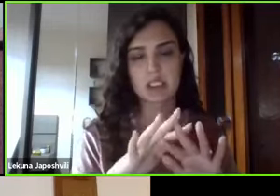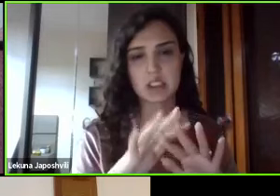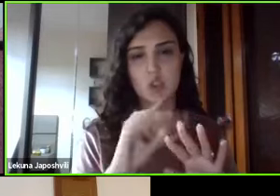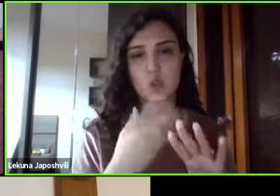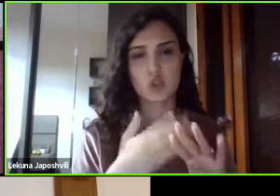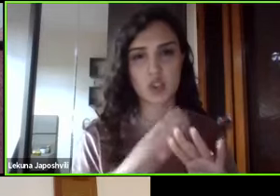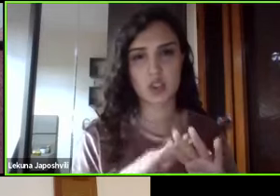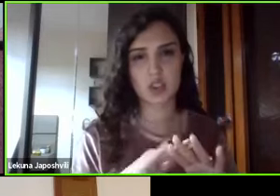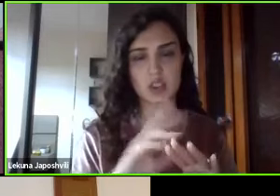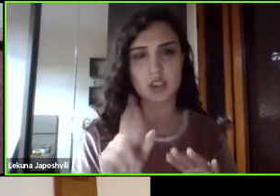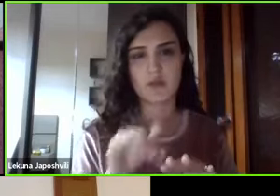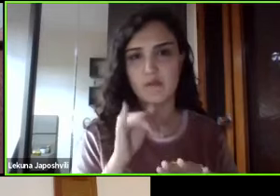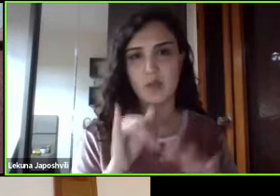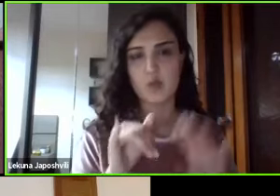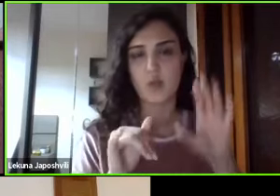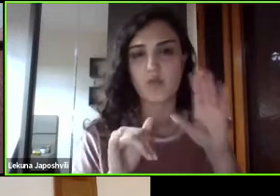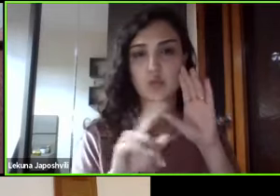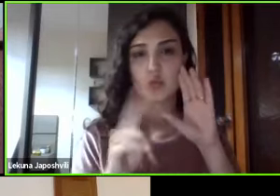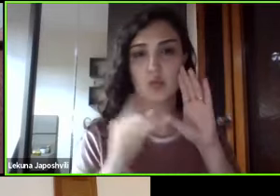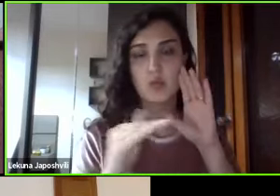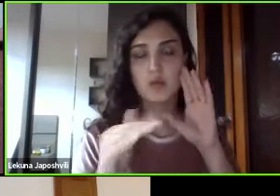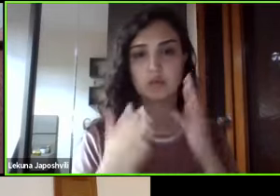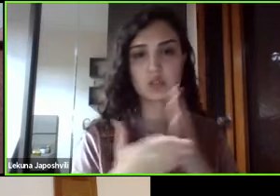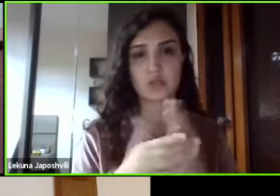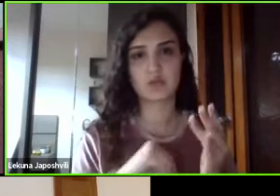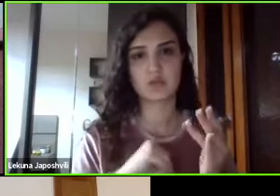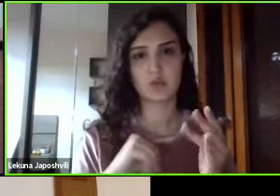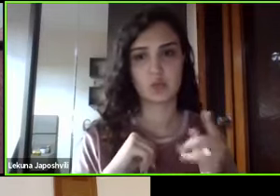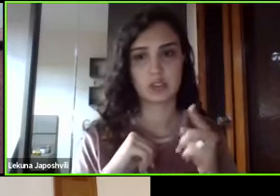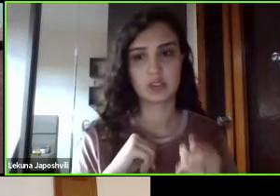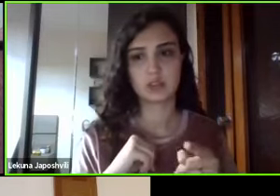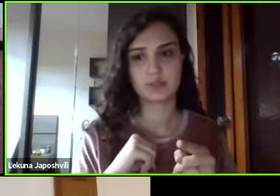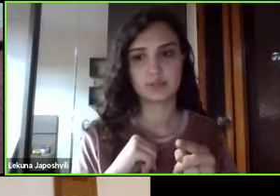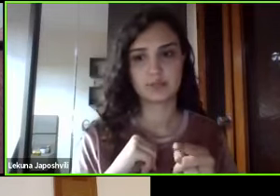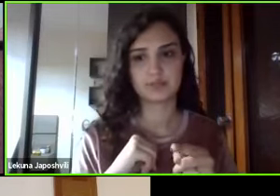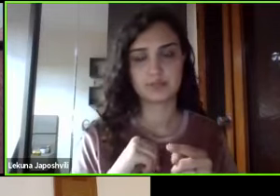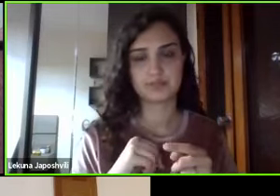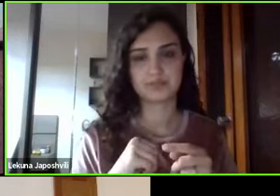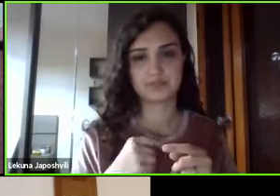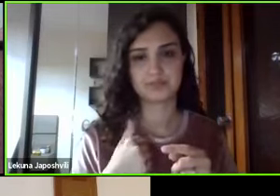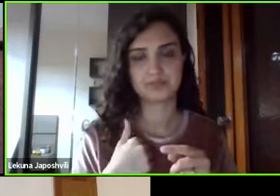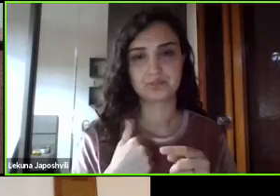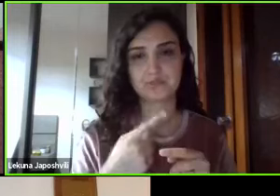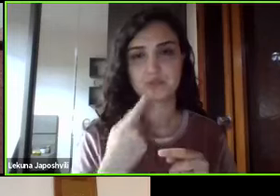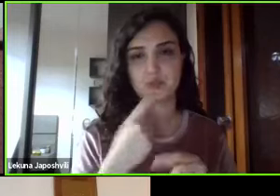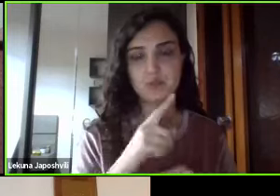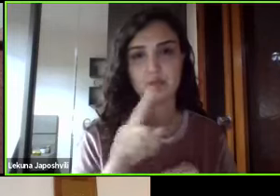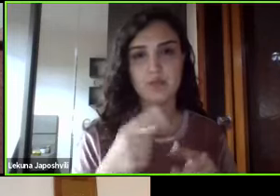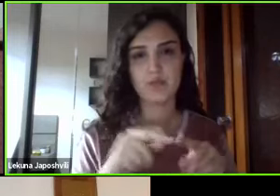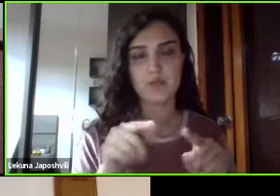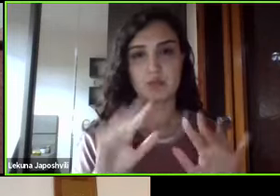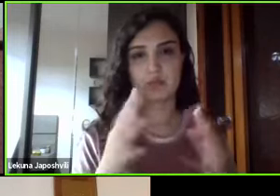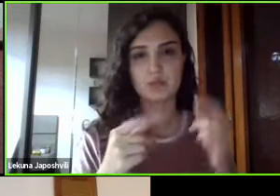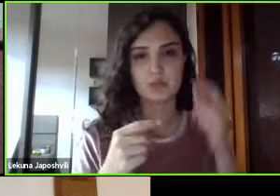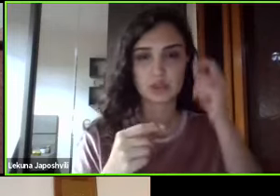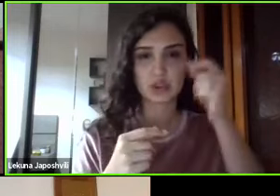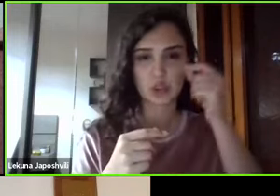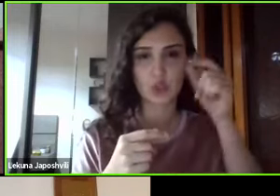და ვერ მოვისმინე ის, რომ ბავშვს აქვს პრობლემა. დიახ. მე ვიტყოდი, რომ ამ შემთხვევაში